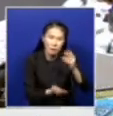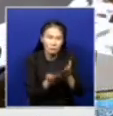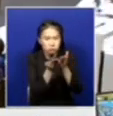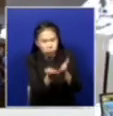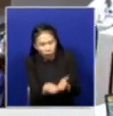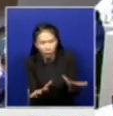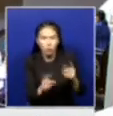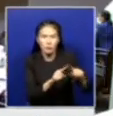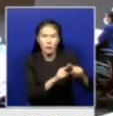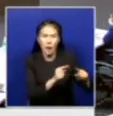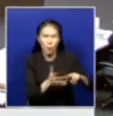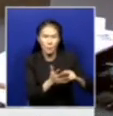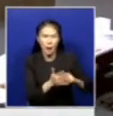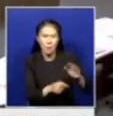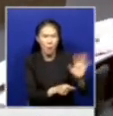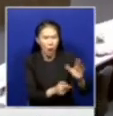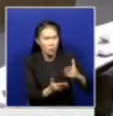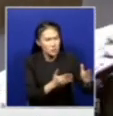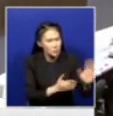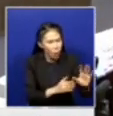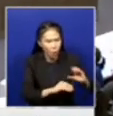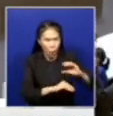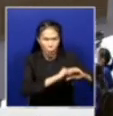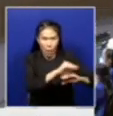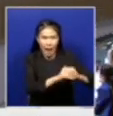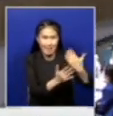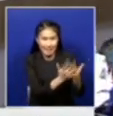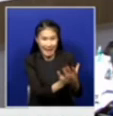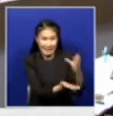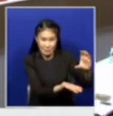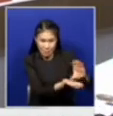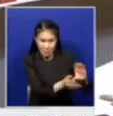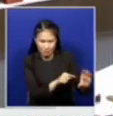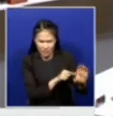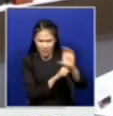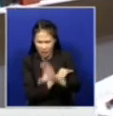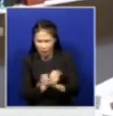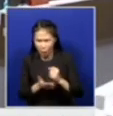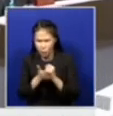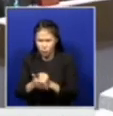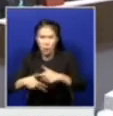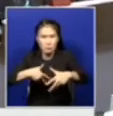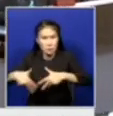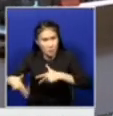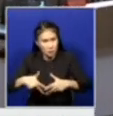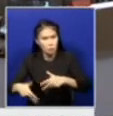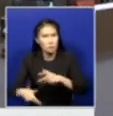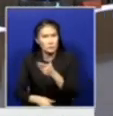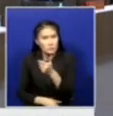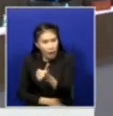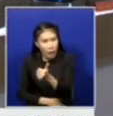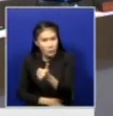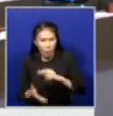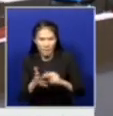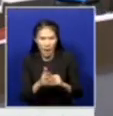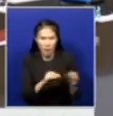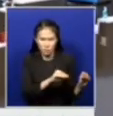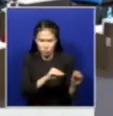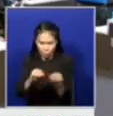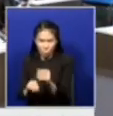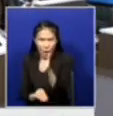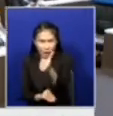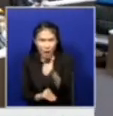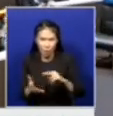แล้วเอาเงินส่วนที่ท่านสามารถที่จะชะลอโครงการดังกล่าวเนี่ยมาช่วยเหลือเยียวยาให้กับพี่น้องประชาชนซิก่อนไม่